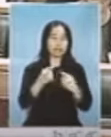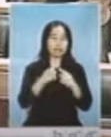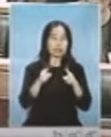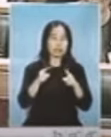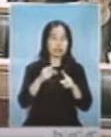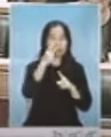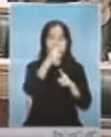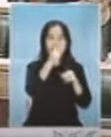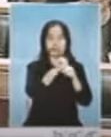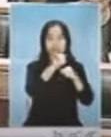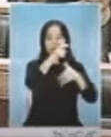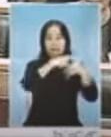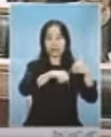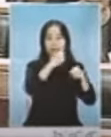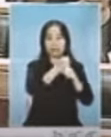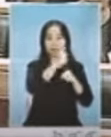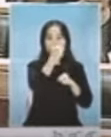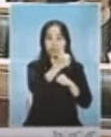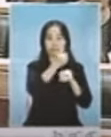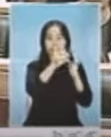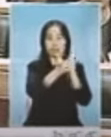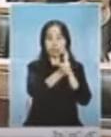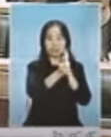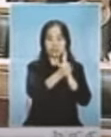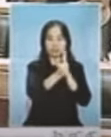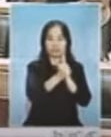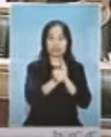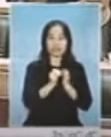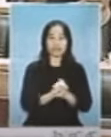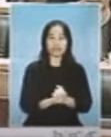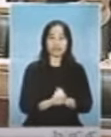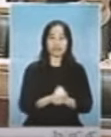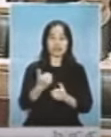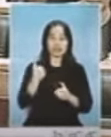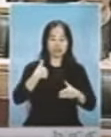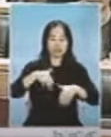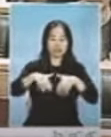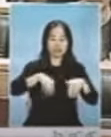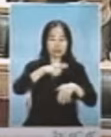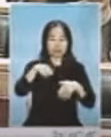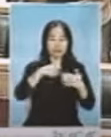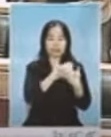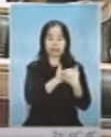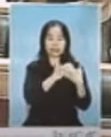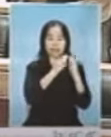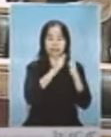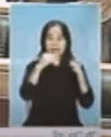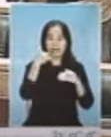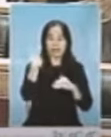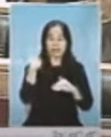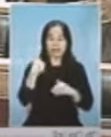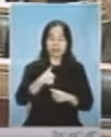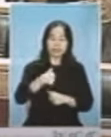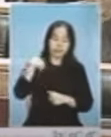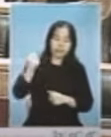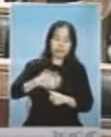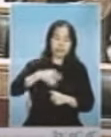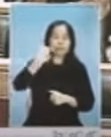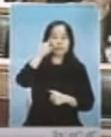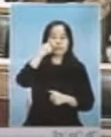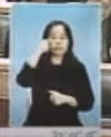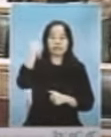ทำดีเห็นเขาเก่งมีประชาชนรักเขาเยอะทำใจไม่ได้อิจฉาเ